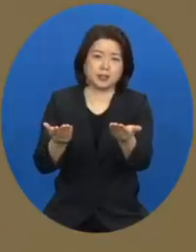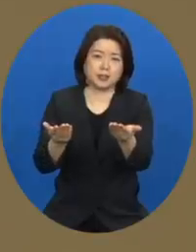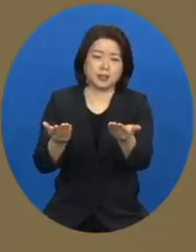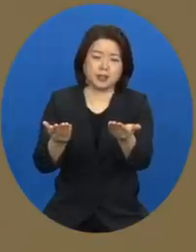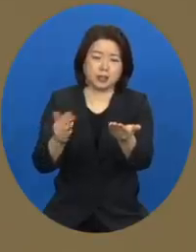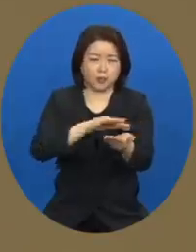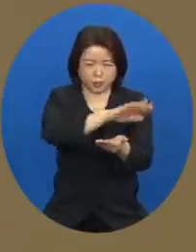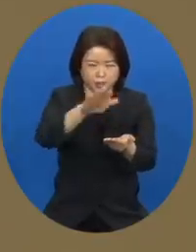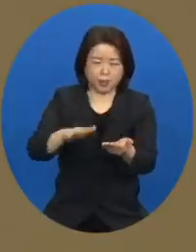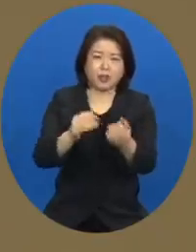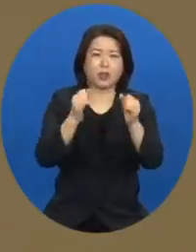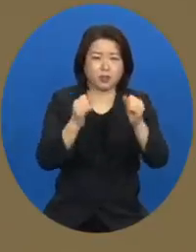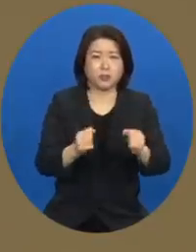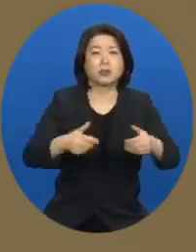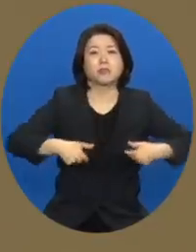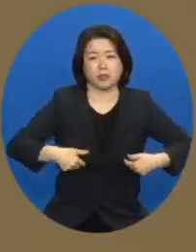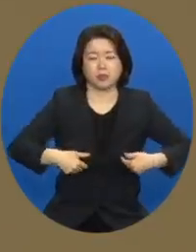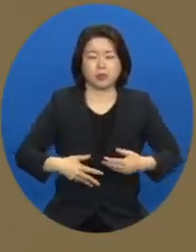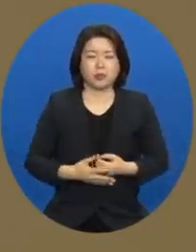존재들입니다.